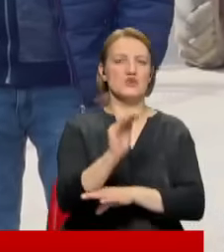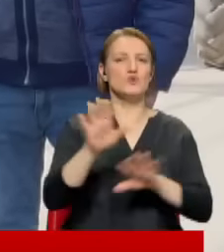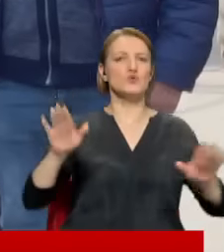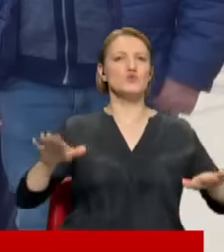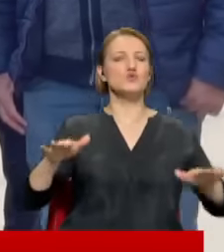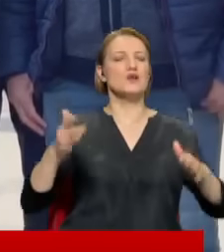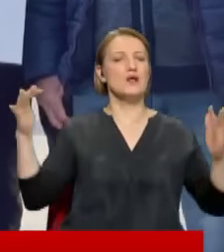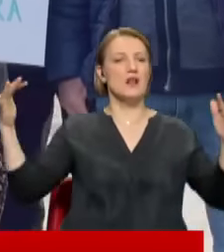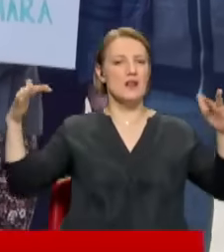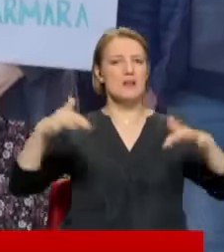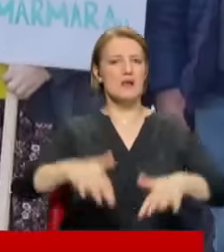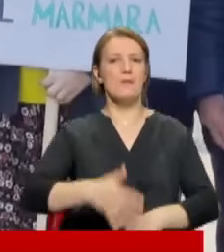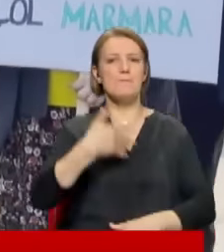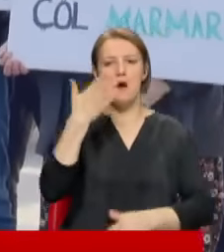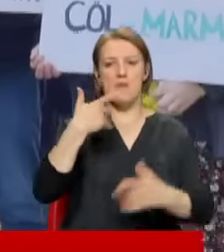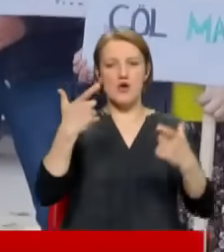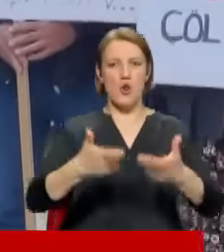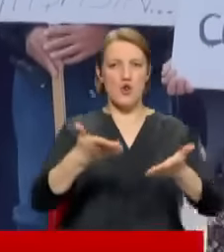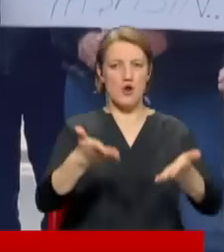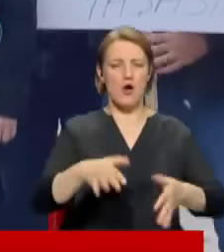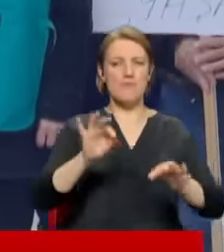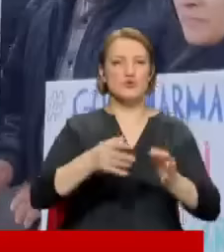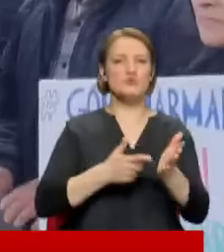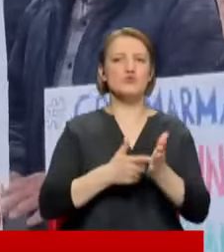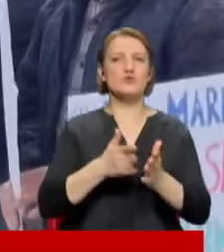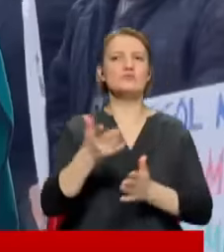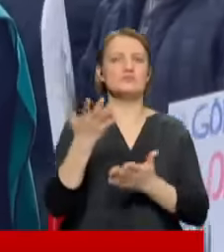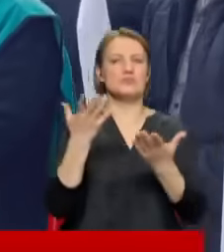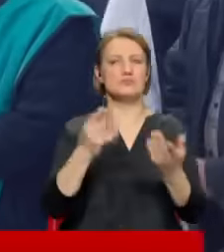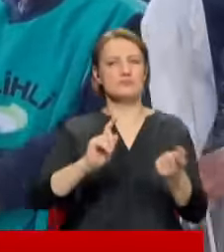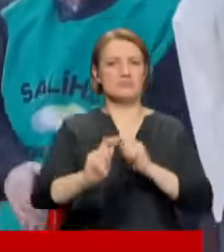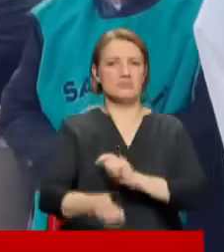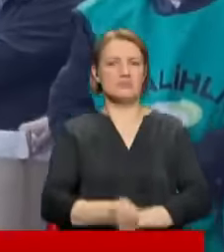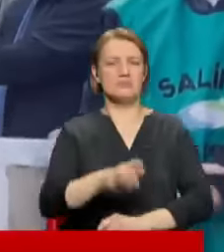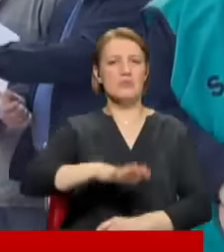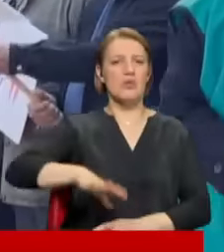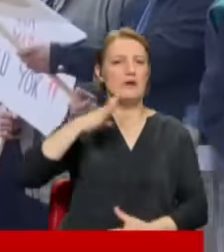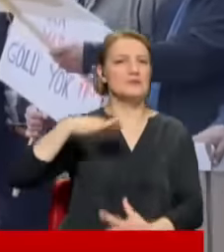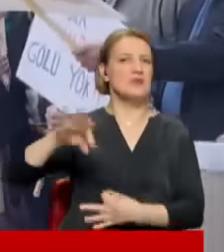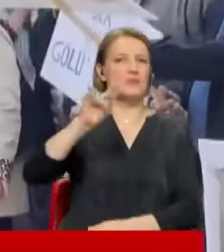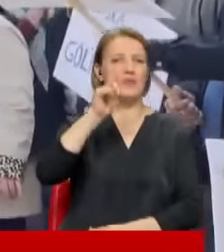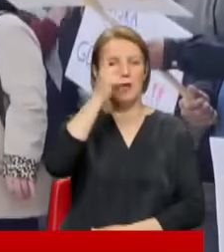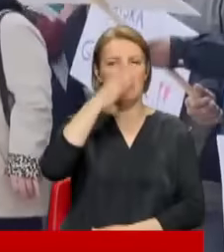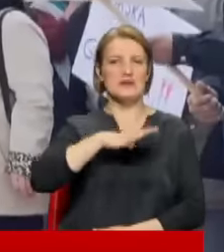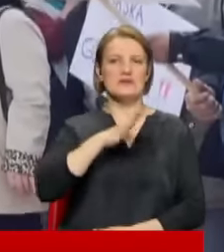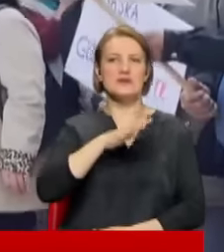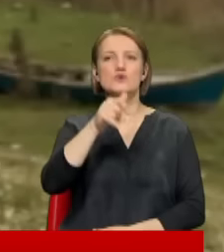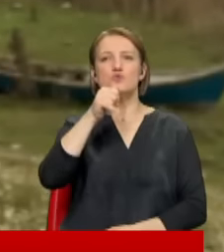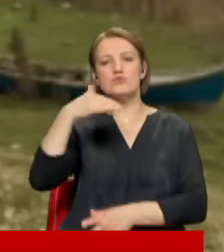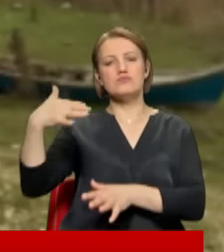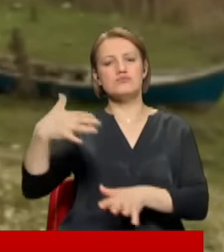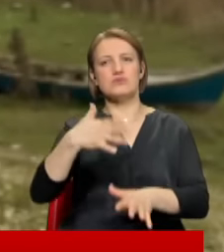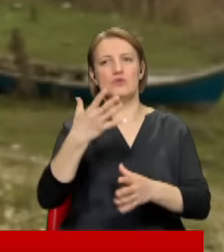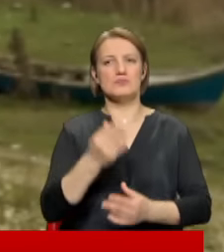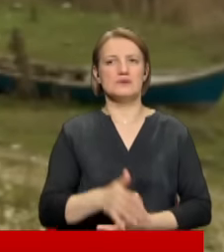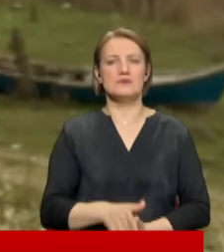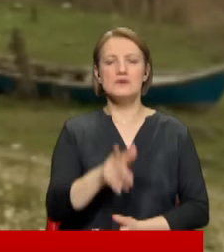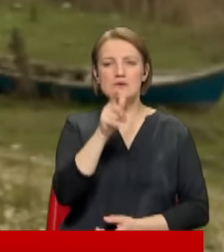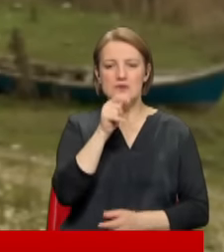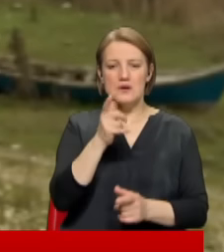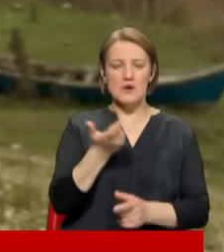kuşların uğrak noktası olan Marmara Gölü bugün buğday tarlasına dönüşürken bölge sakinlerinin tek isteği göle su verilmesi. Sulak alanların